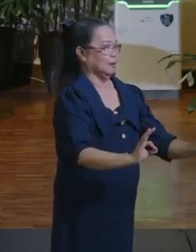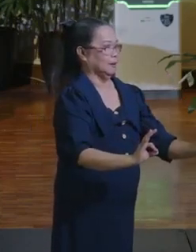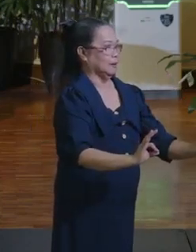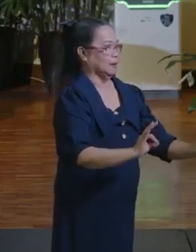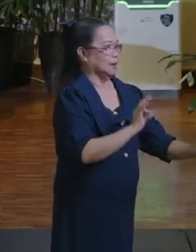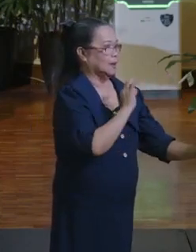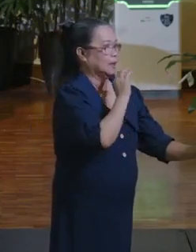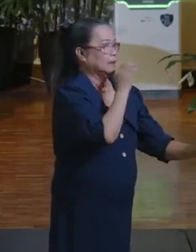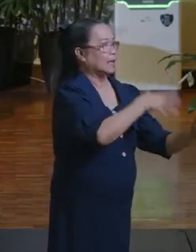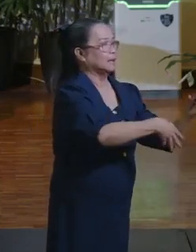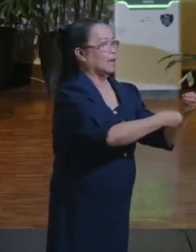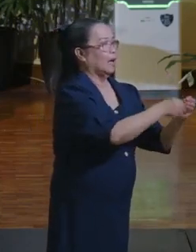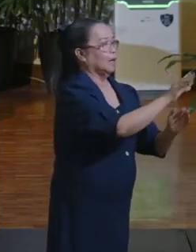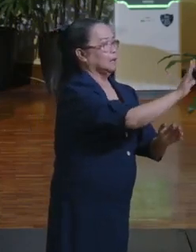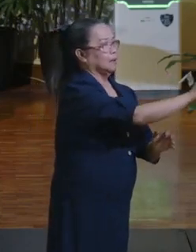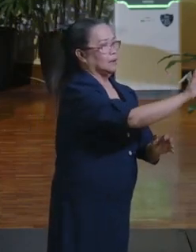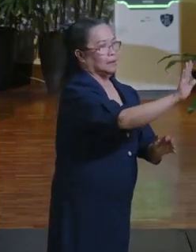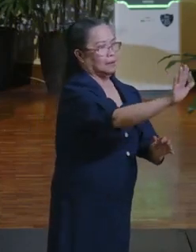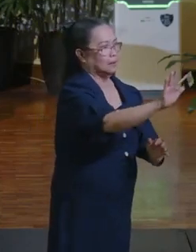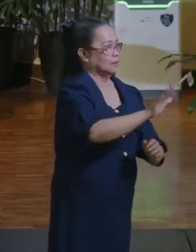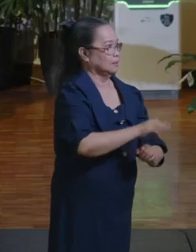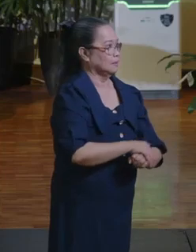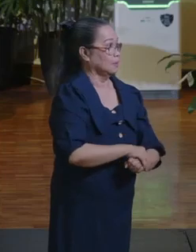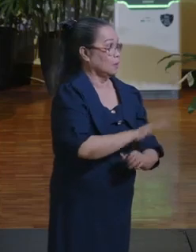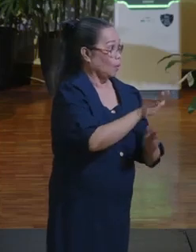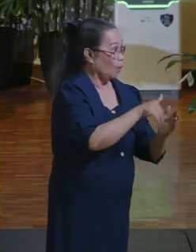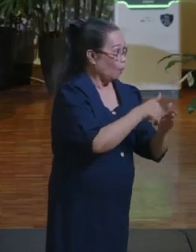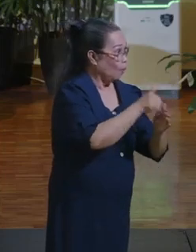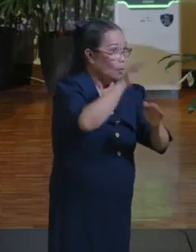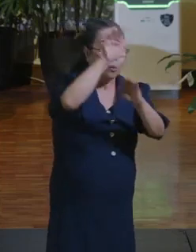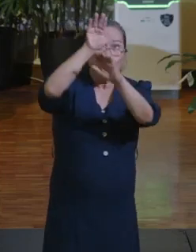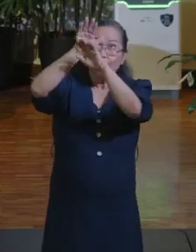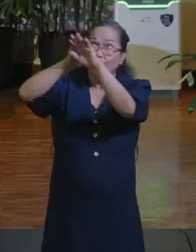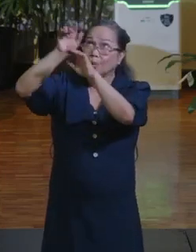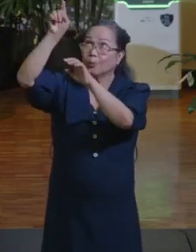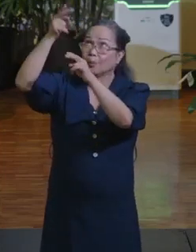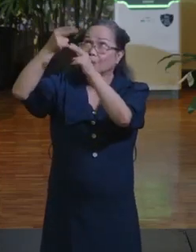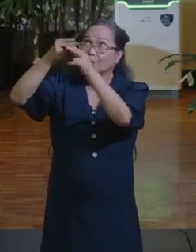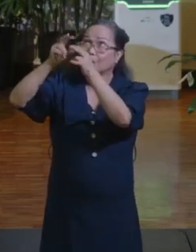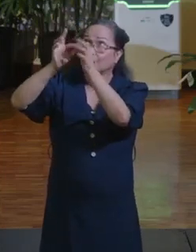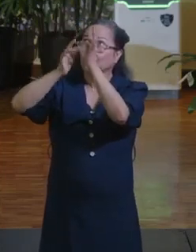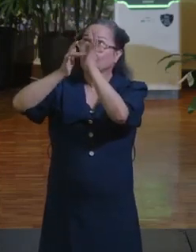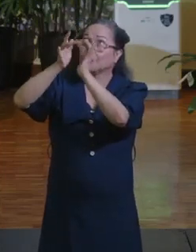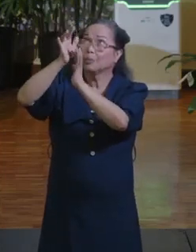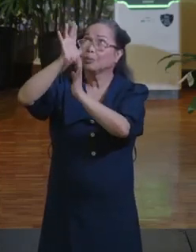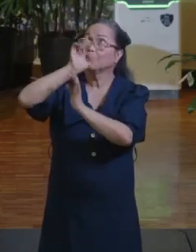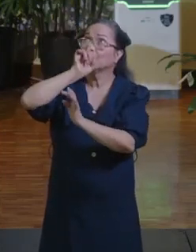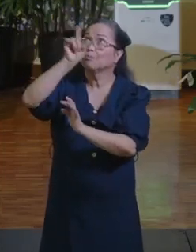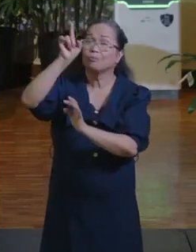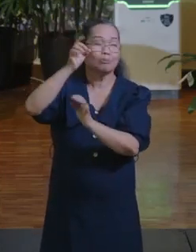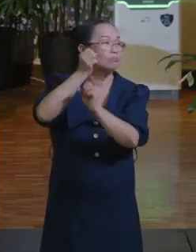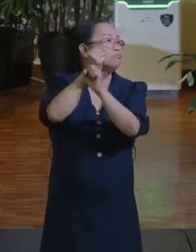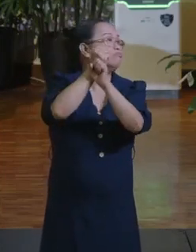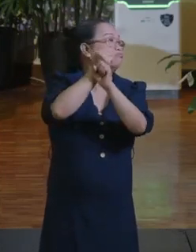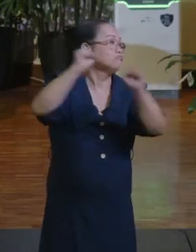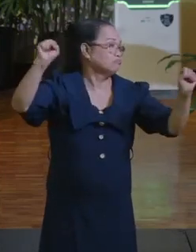Sabi ng ating Panginoon, ang lahat ng tumawag sa pangalan ng Panginoon ay tiyak na